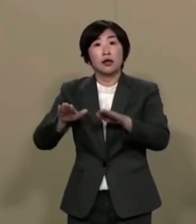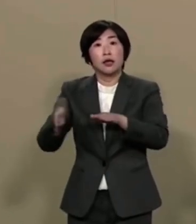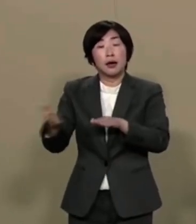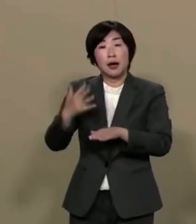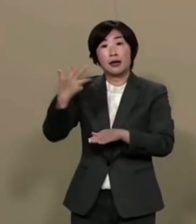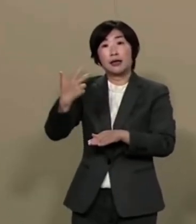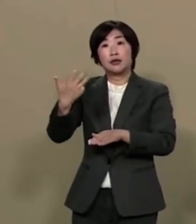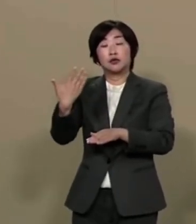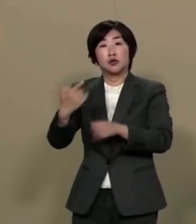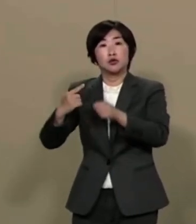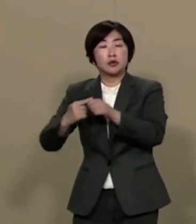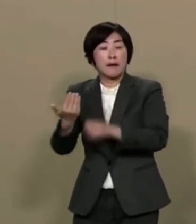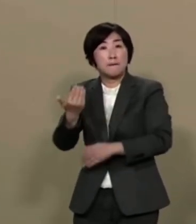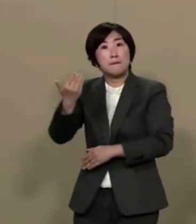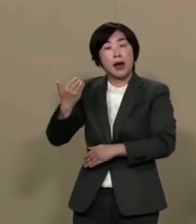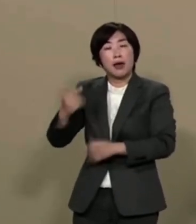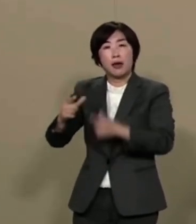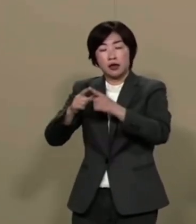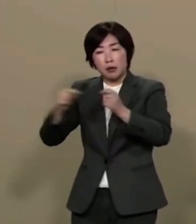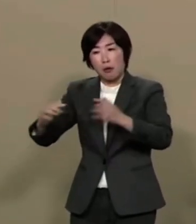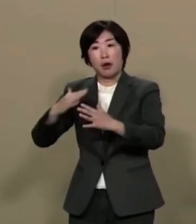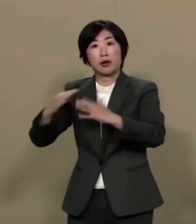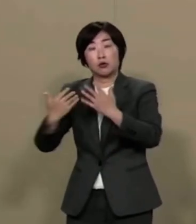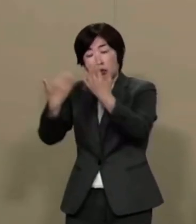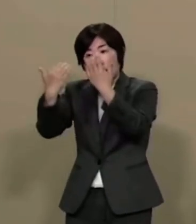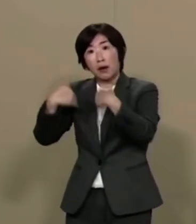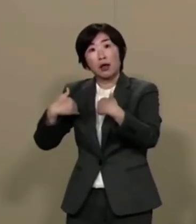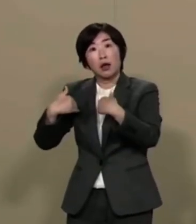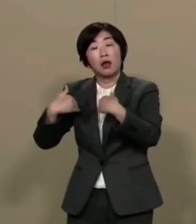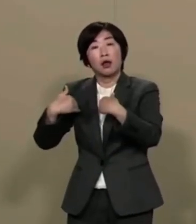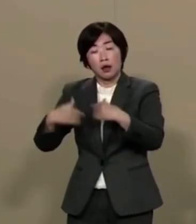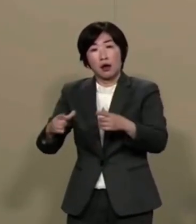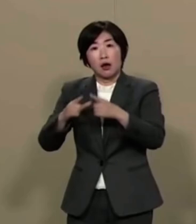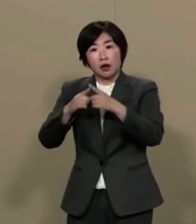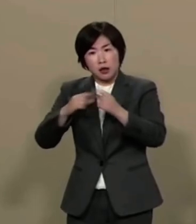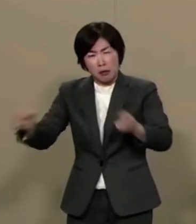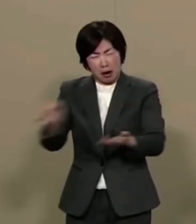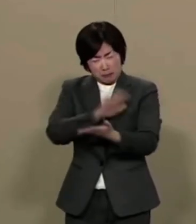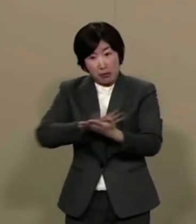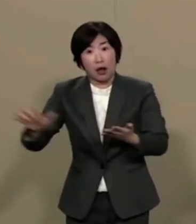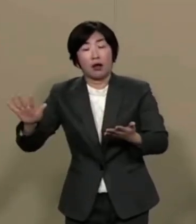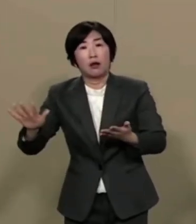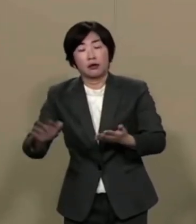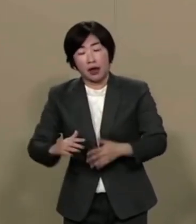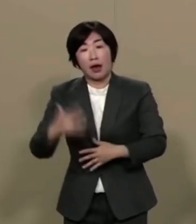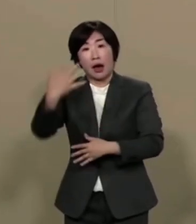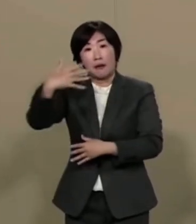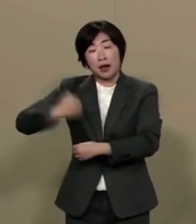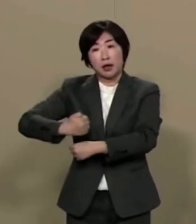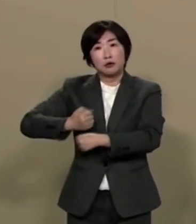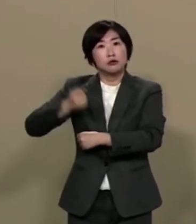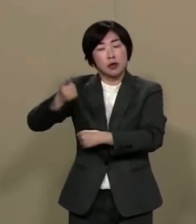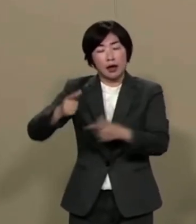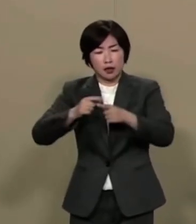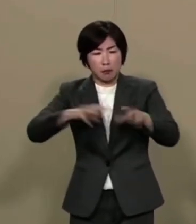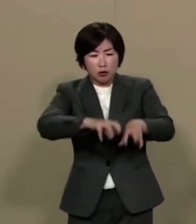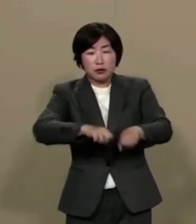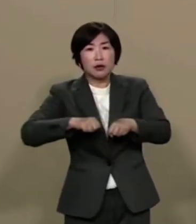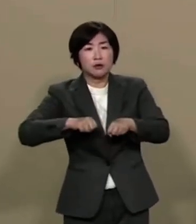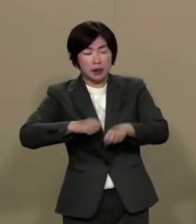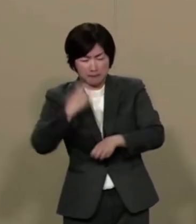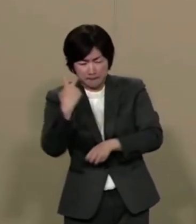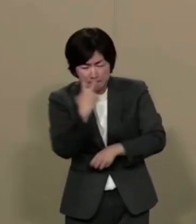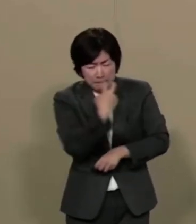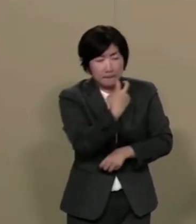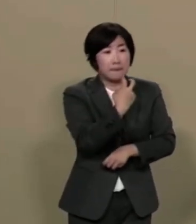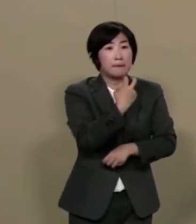79年前思い返してください日本は戦争に負けて日本中は夜景のあにされてそしてアメリカ軍が日本を占領して日本を調べ